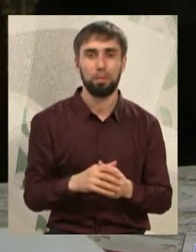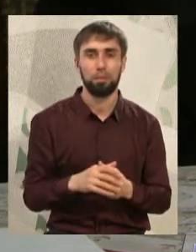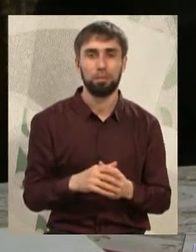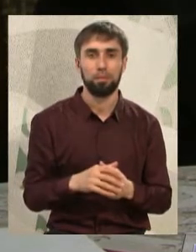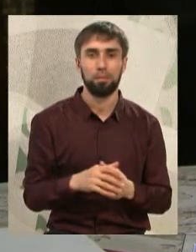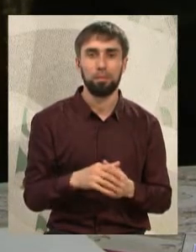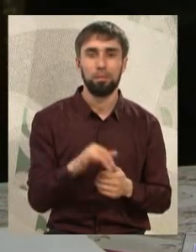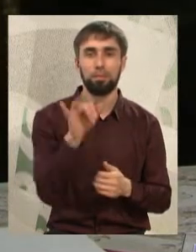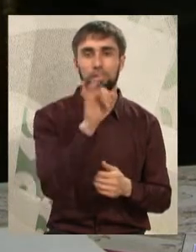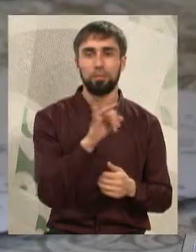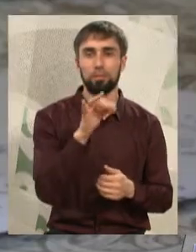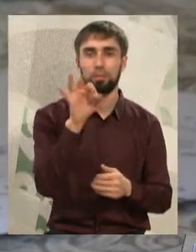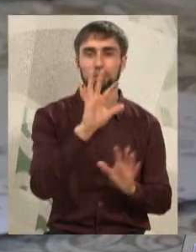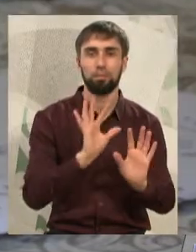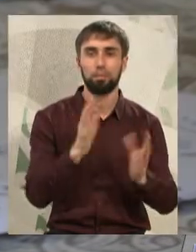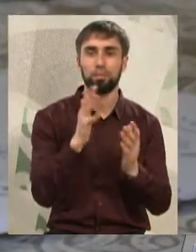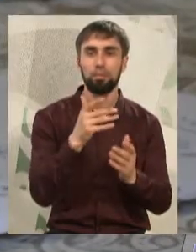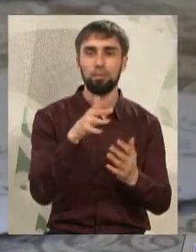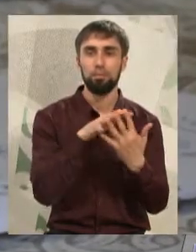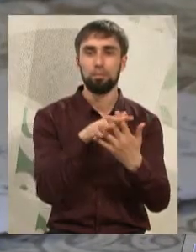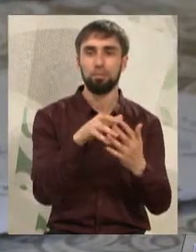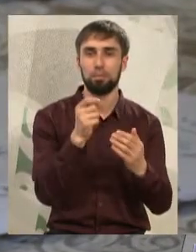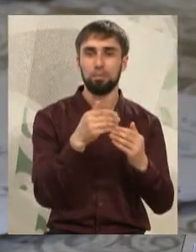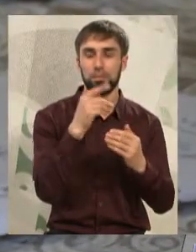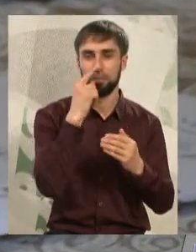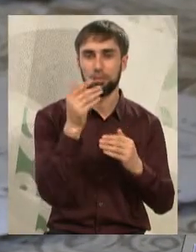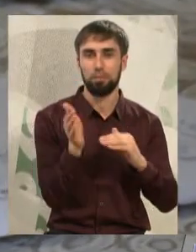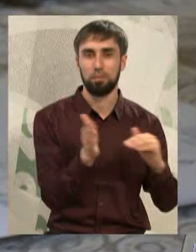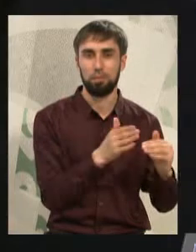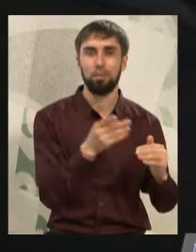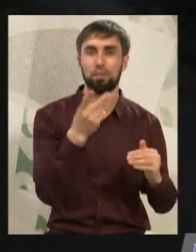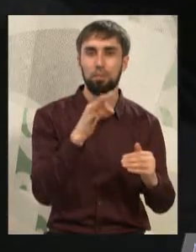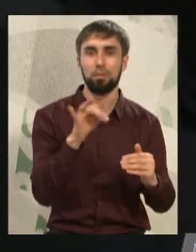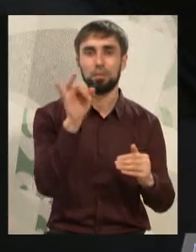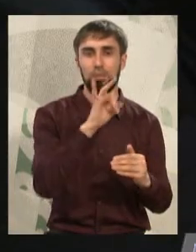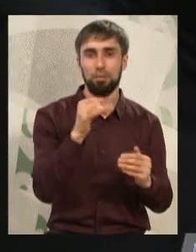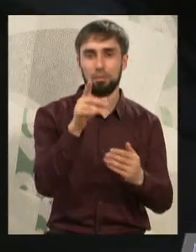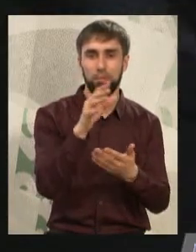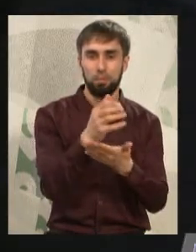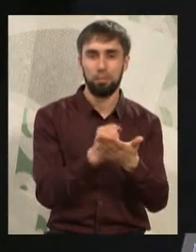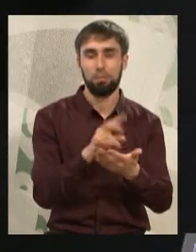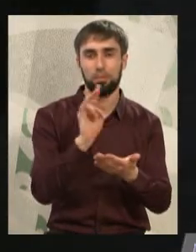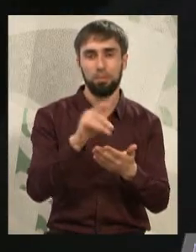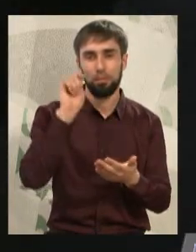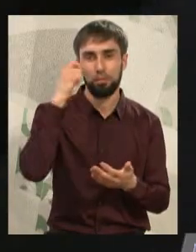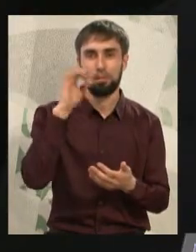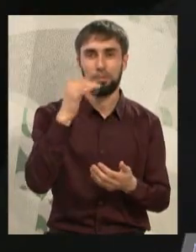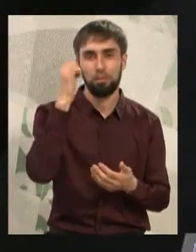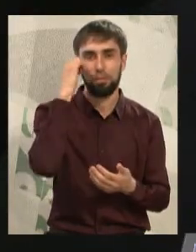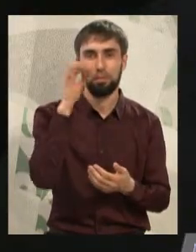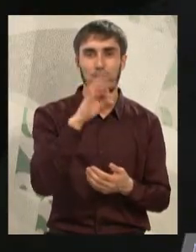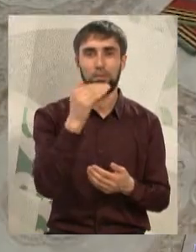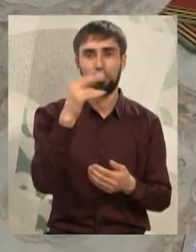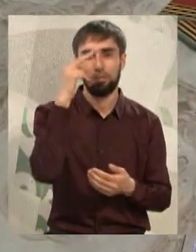все дальше в прошлое. Все меньше остается участников и свидетелей. Но фамилия Гасаровых трепетно хранит воспоминания о своих